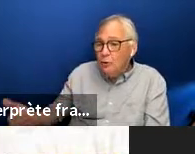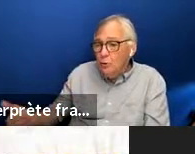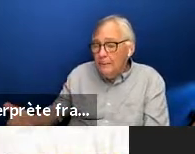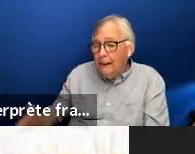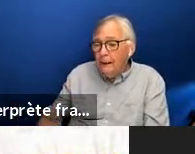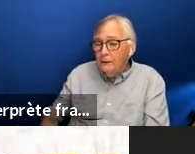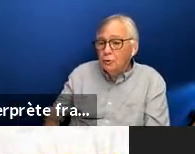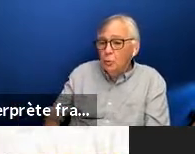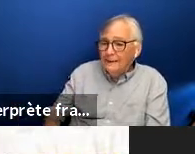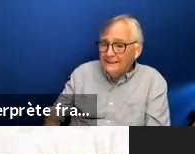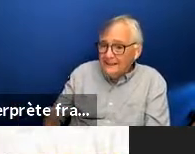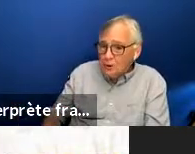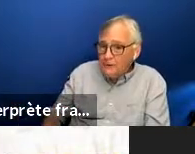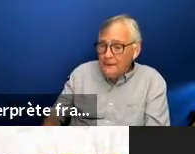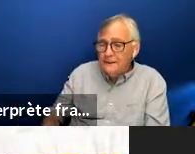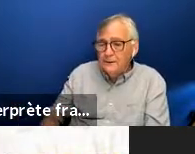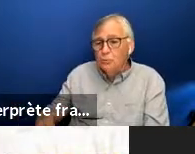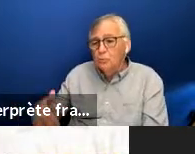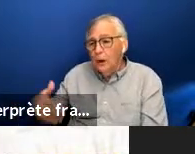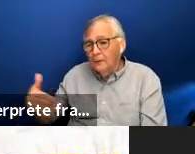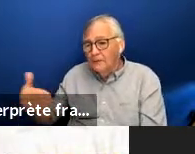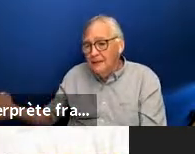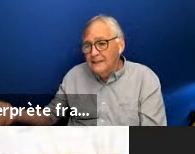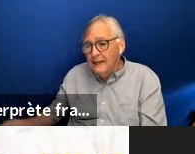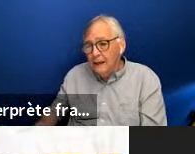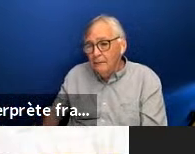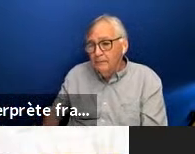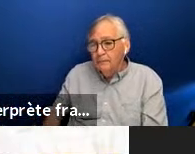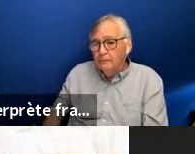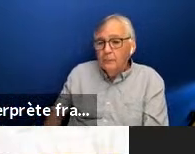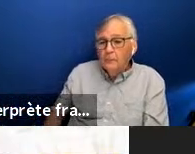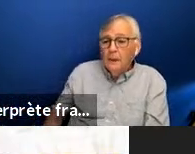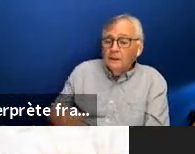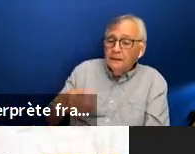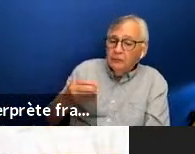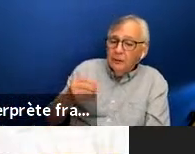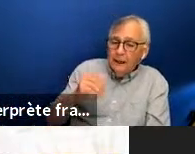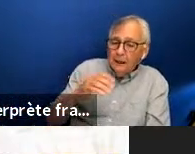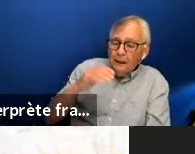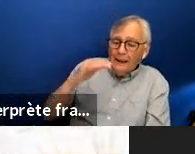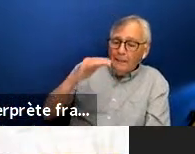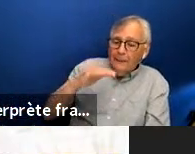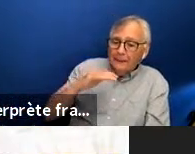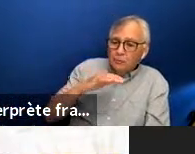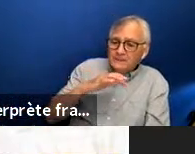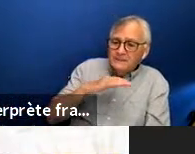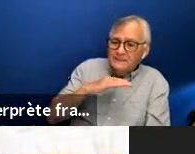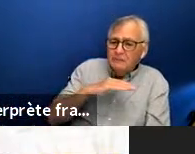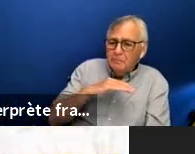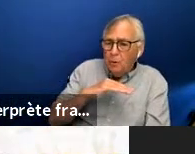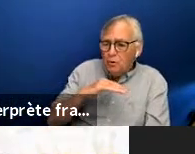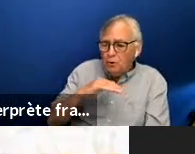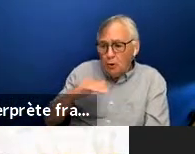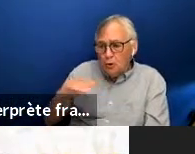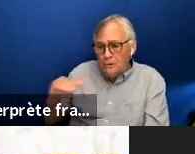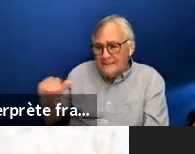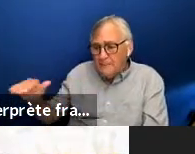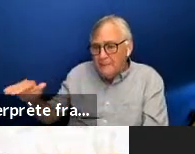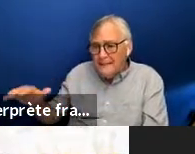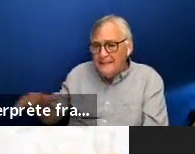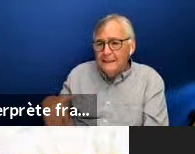l'audition graduellement, soit dans sa jeunesse ou en vieillissant. Des fois, la perte auditive peut